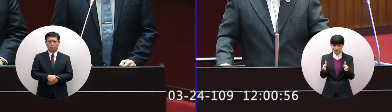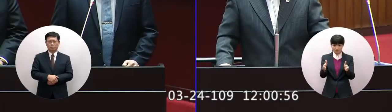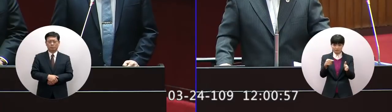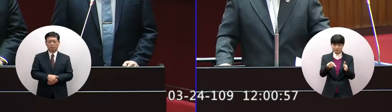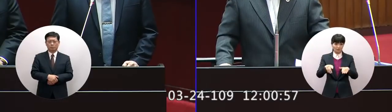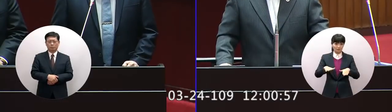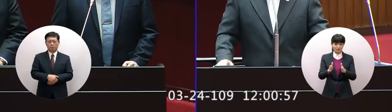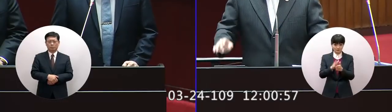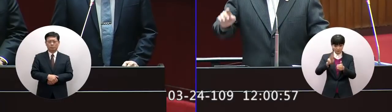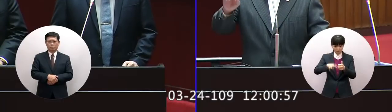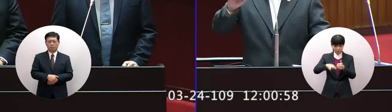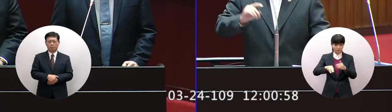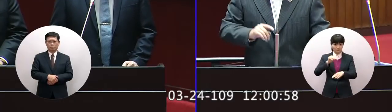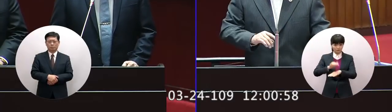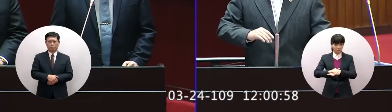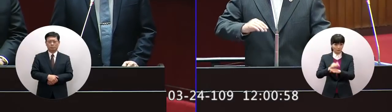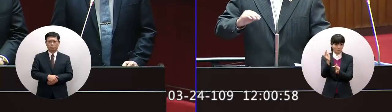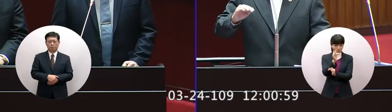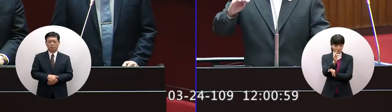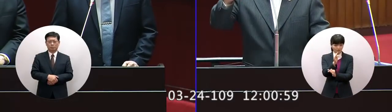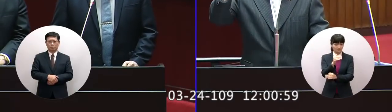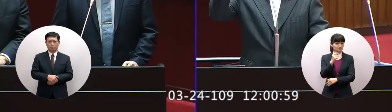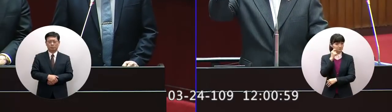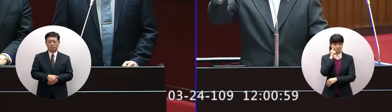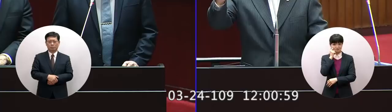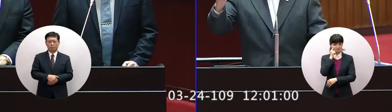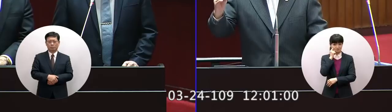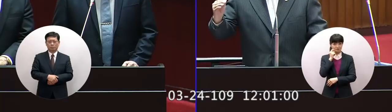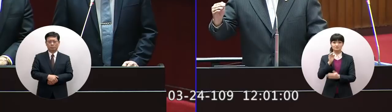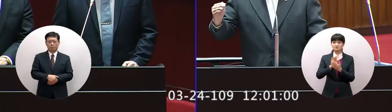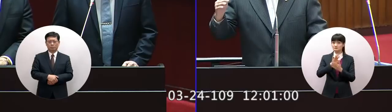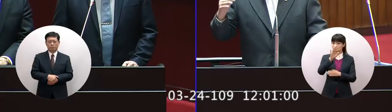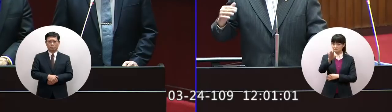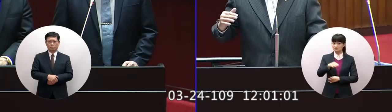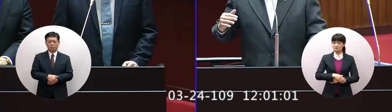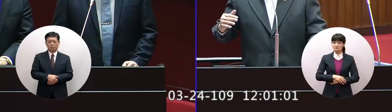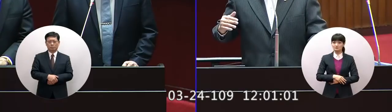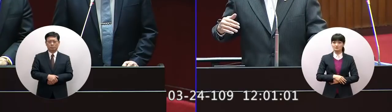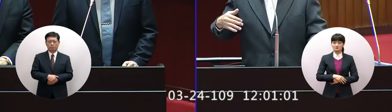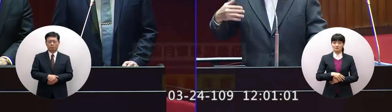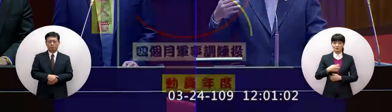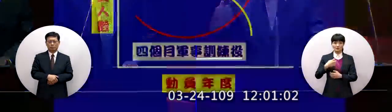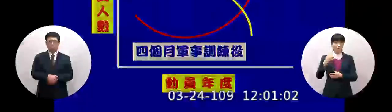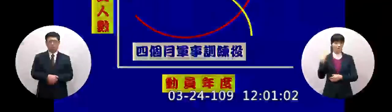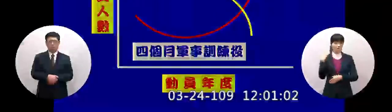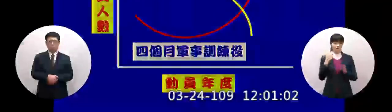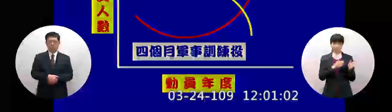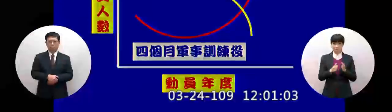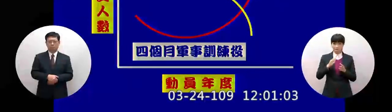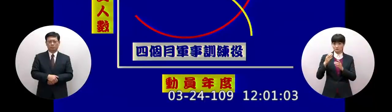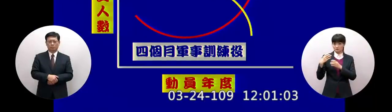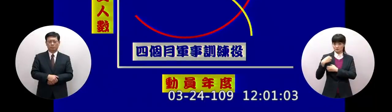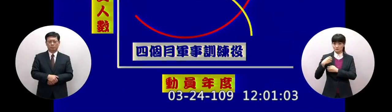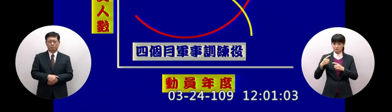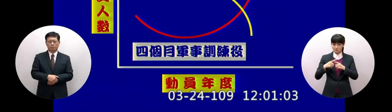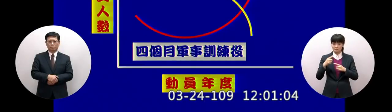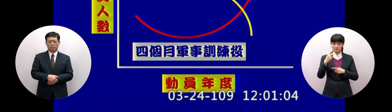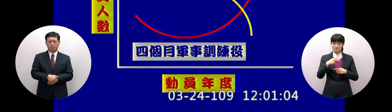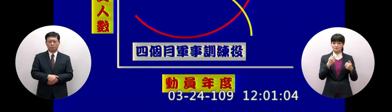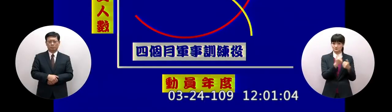有问题的。然后看到这个未来动员幅度，后备军人以替代役的比